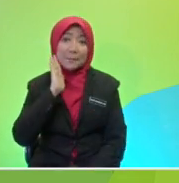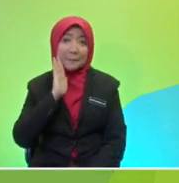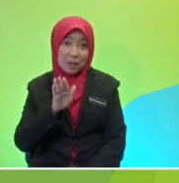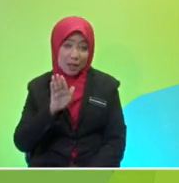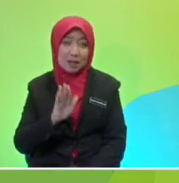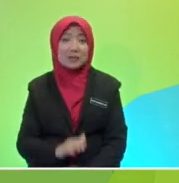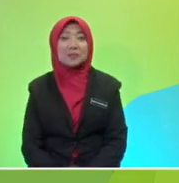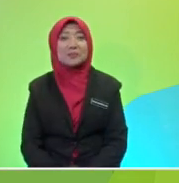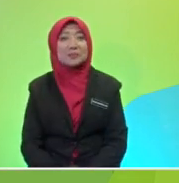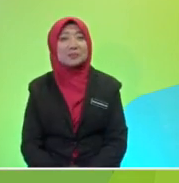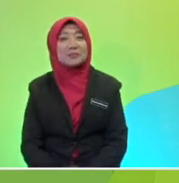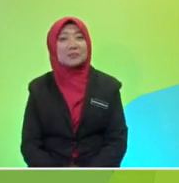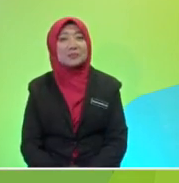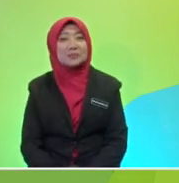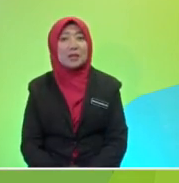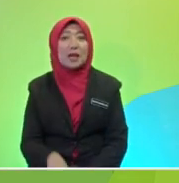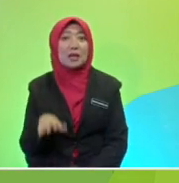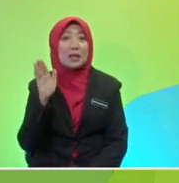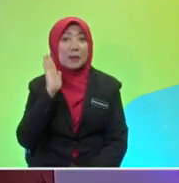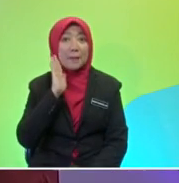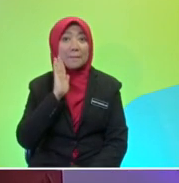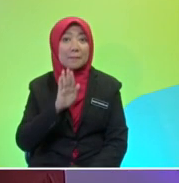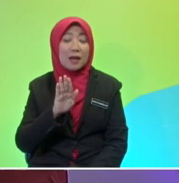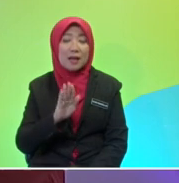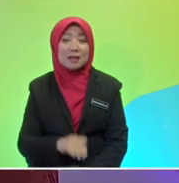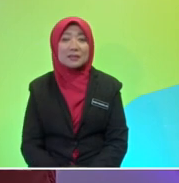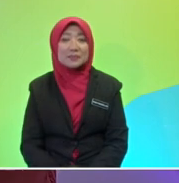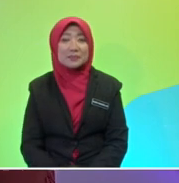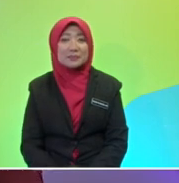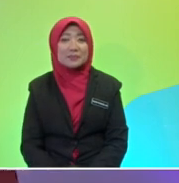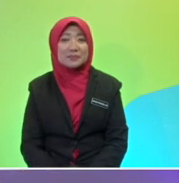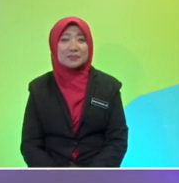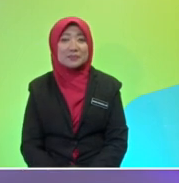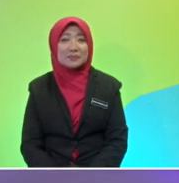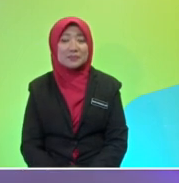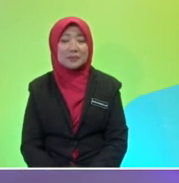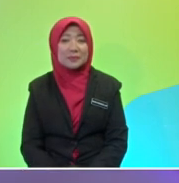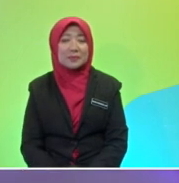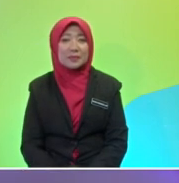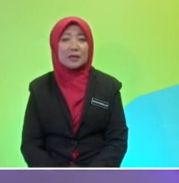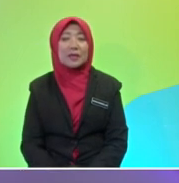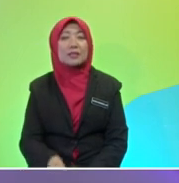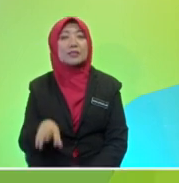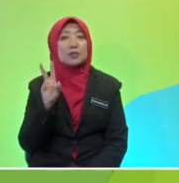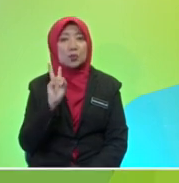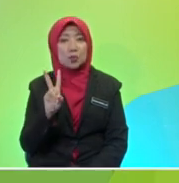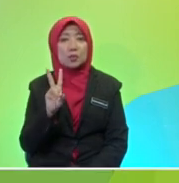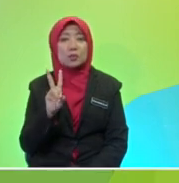lepah lebah lebah apa ndak oke yang kedua nyamuk